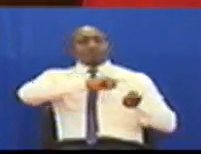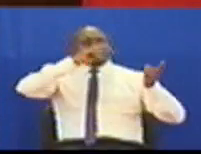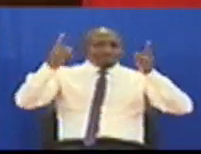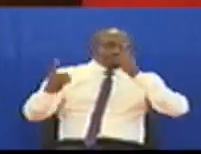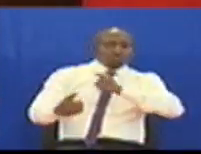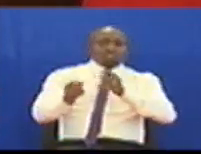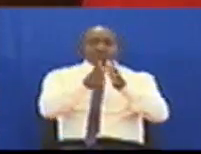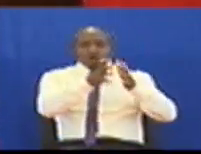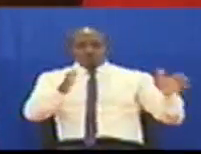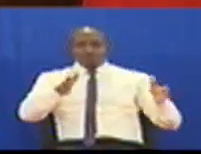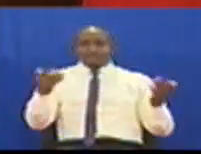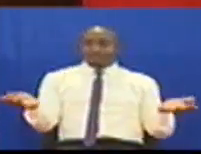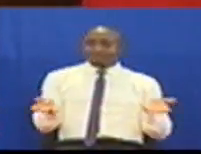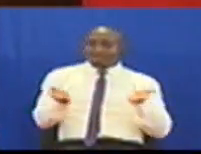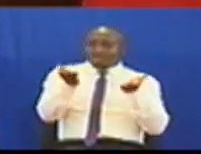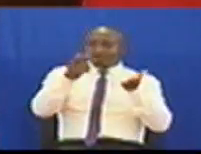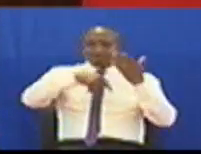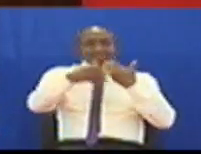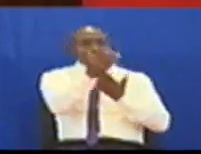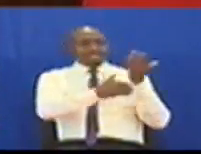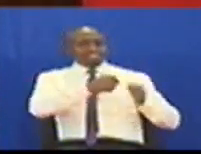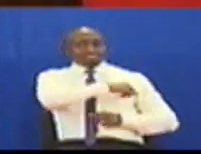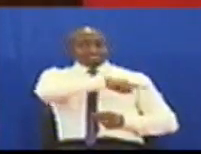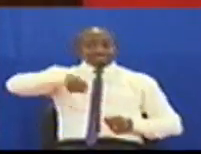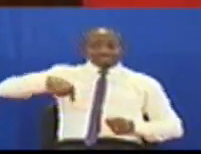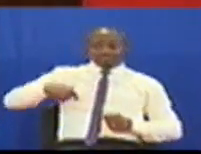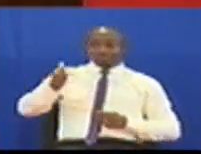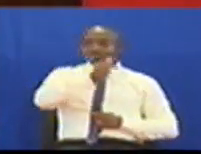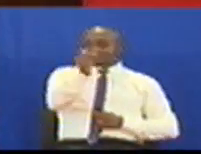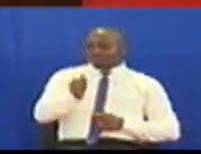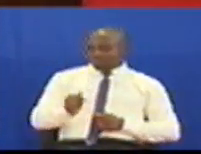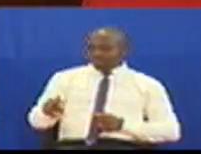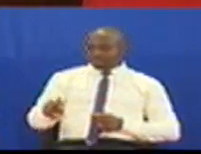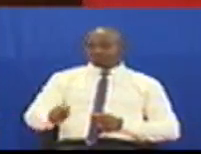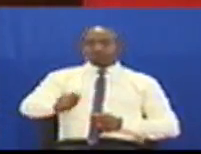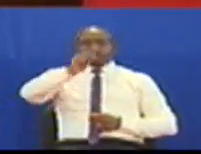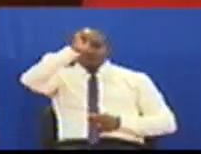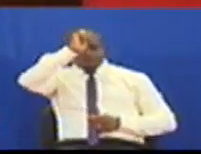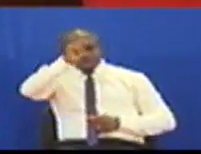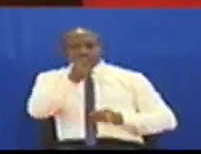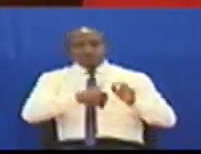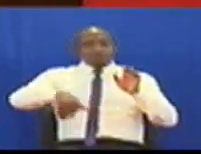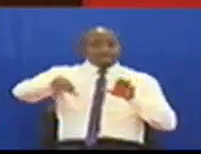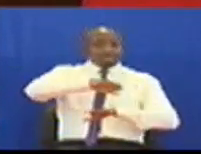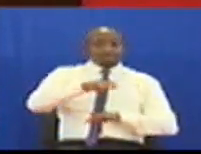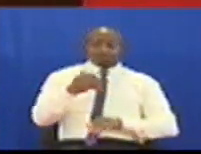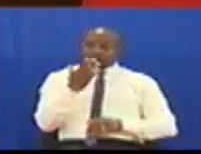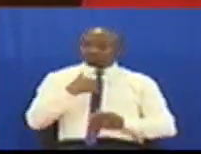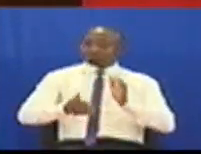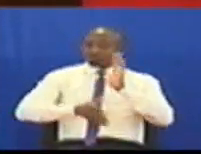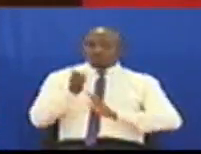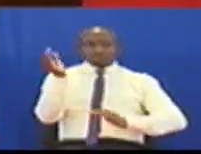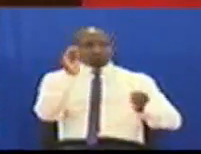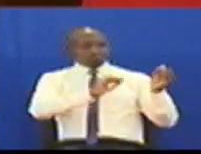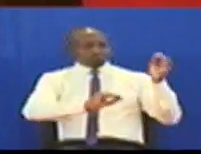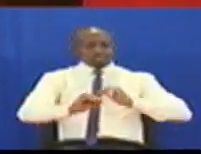sana ya kimaendeleo katika nchi yetu ya Tanzania. Mheshimiwa Mwenyekiti, nataka nianze kuchangia